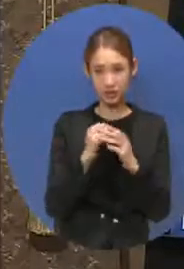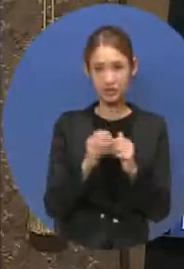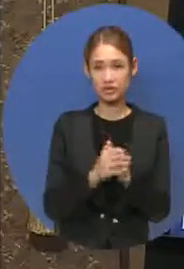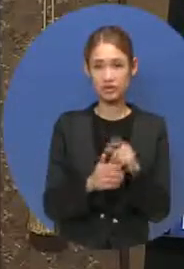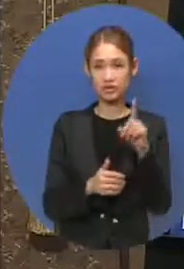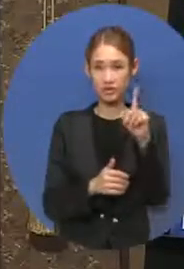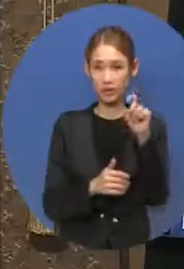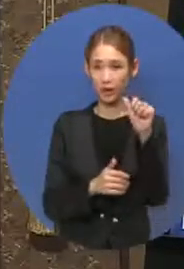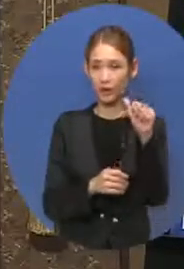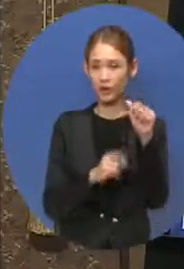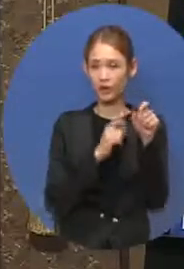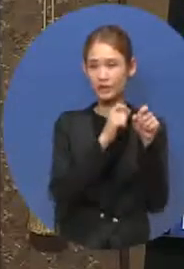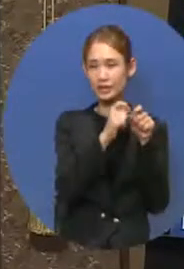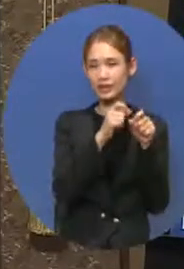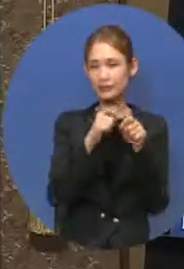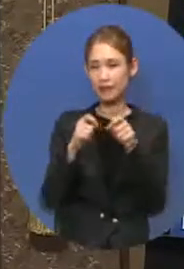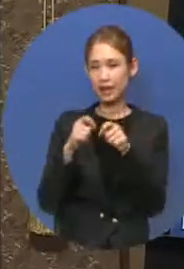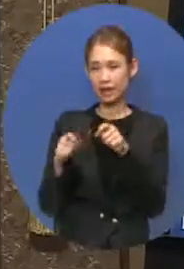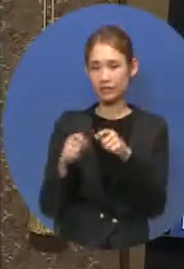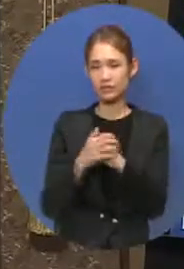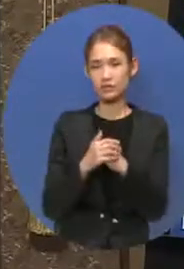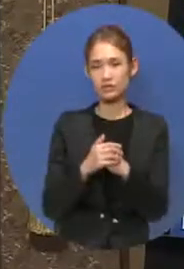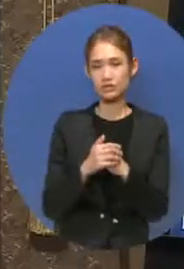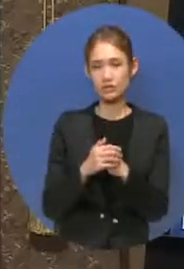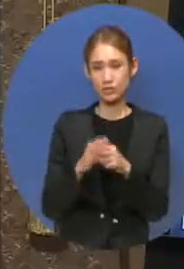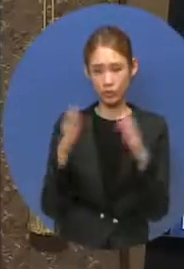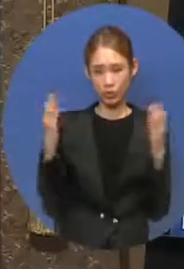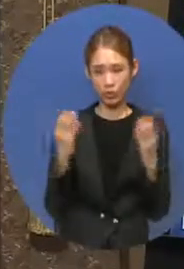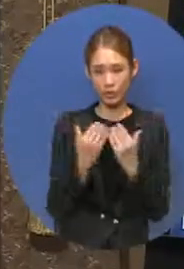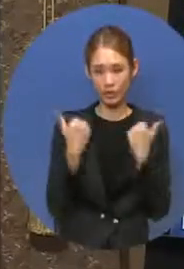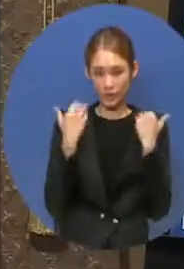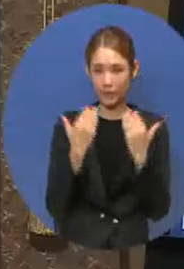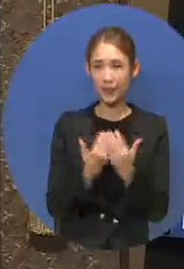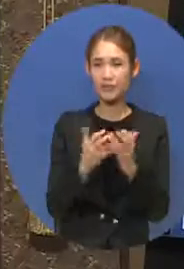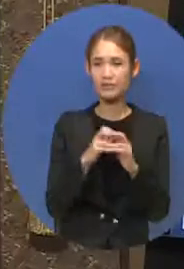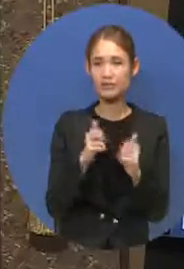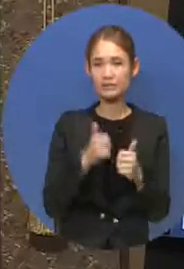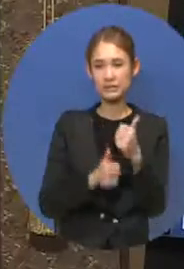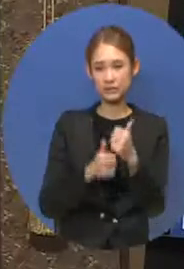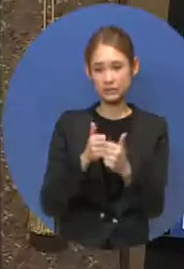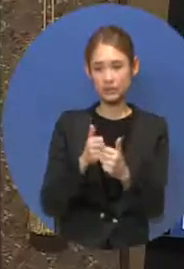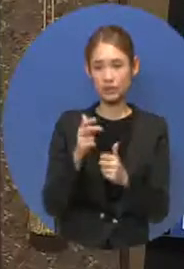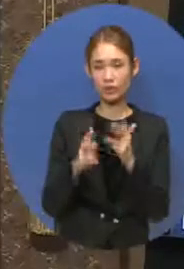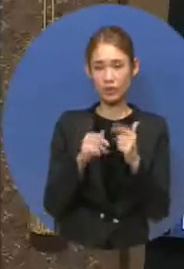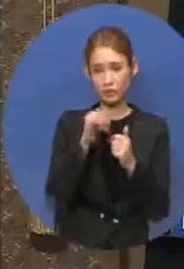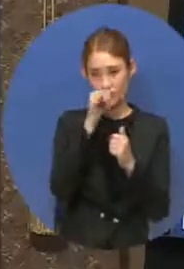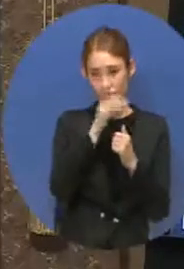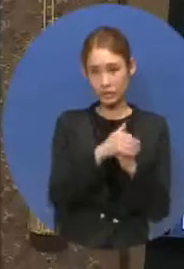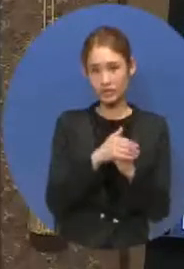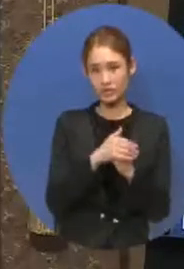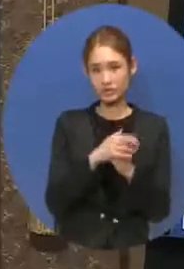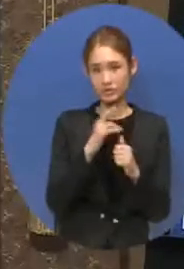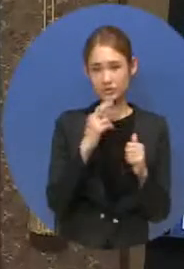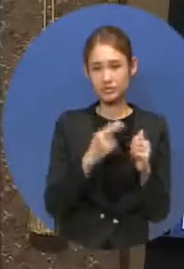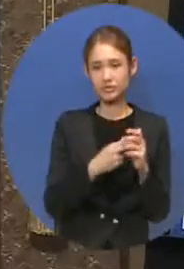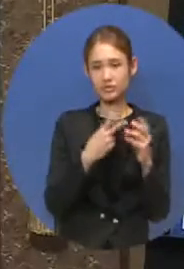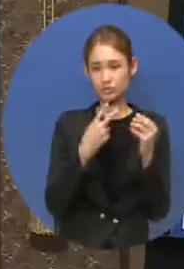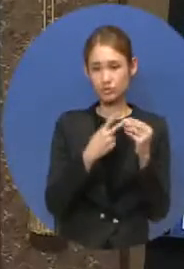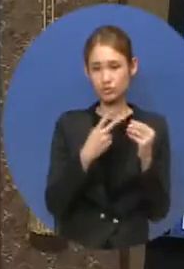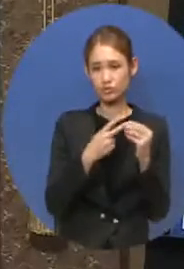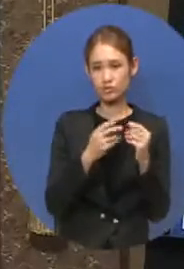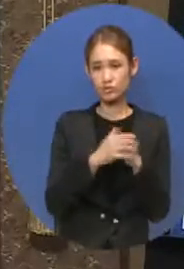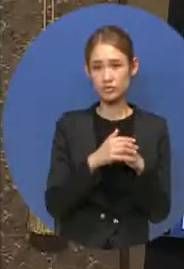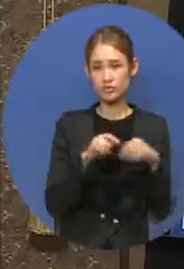저희가 전체 15개 저희가 자치구의 모든 발달장애인을 시범 사업을 해야 되는 게 있습니다. 그래서 챌린지 2 사업 같은